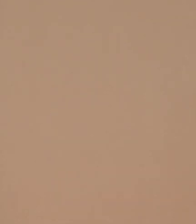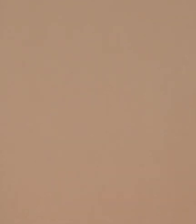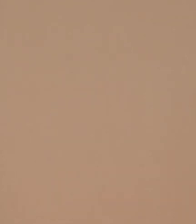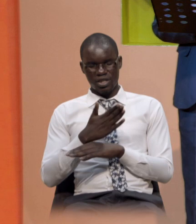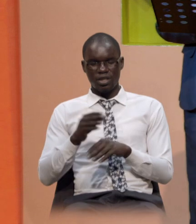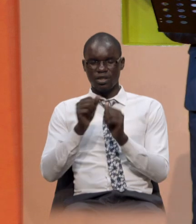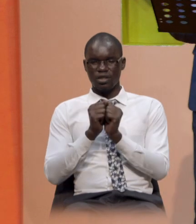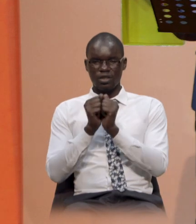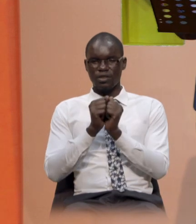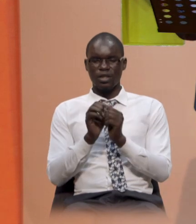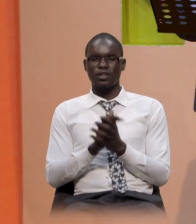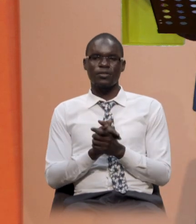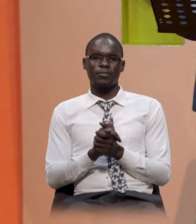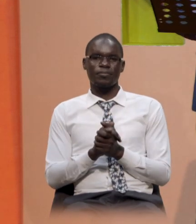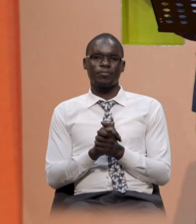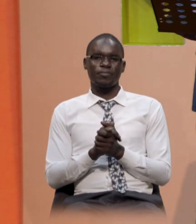pamoja.